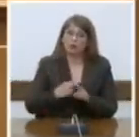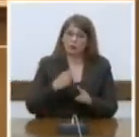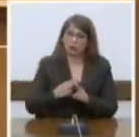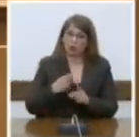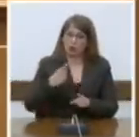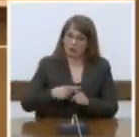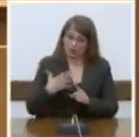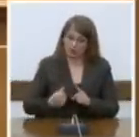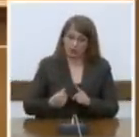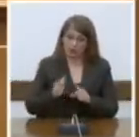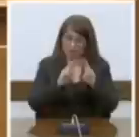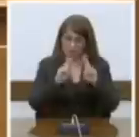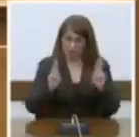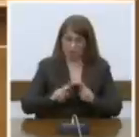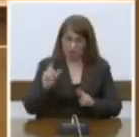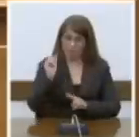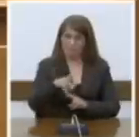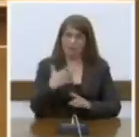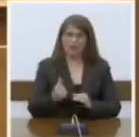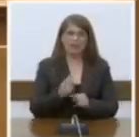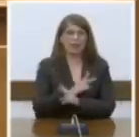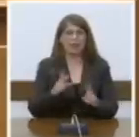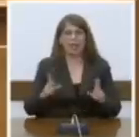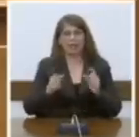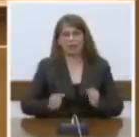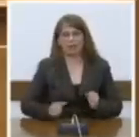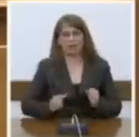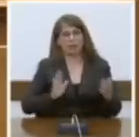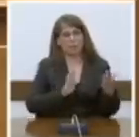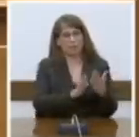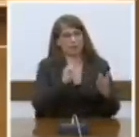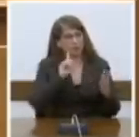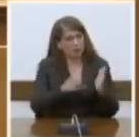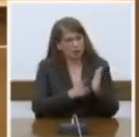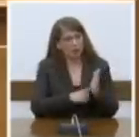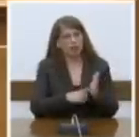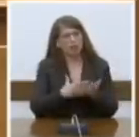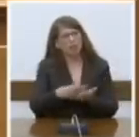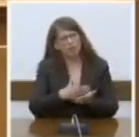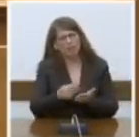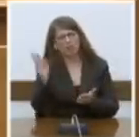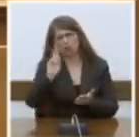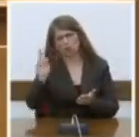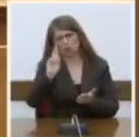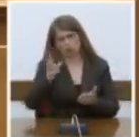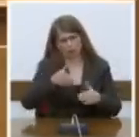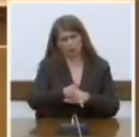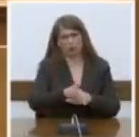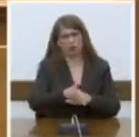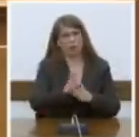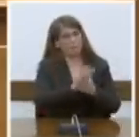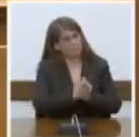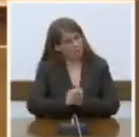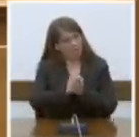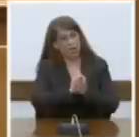δίνει αυτό το διεθνές μήνυμα, διατηρώντας μια σαφή θέση απέναντι στην παράνομη και αιματηρή ρωσική εισβολή, με αλληλεγγύη στον ουκρανικό